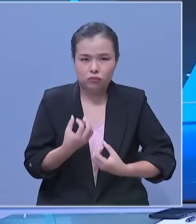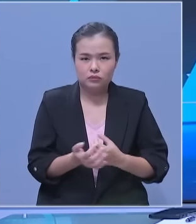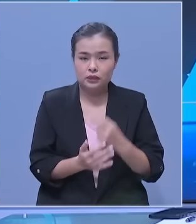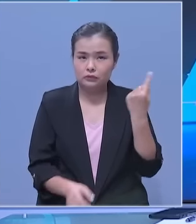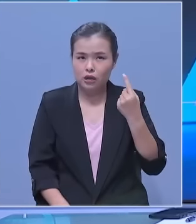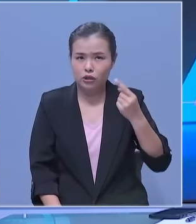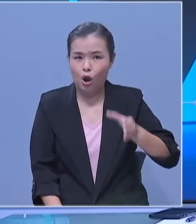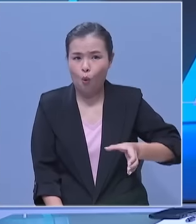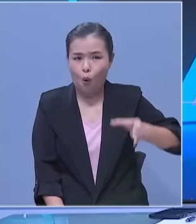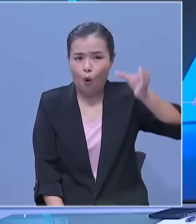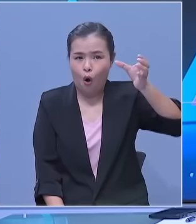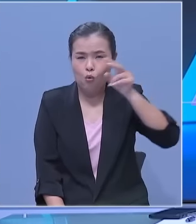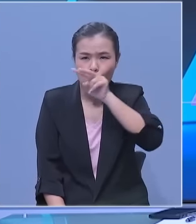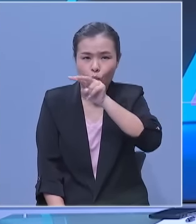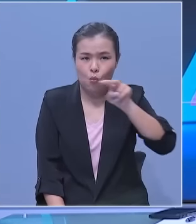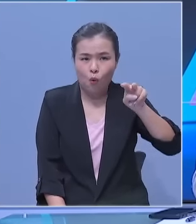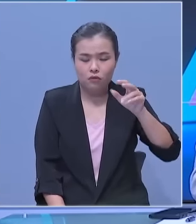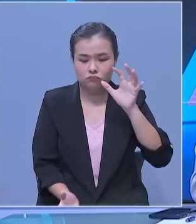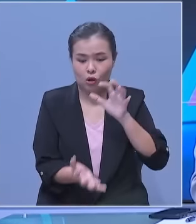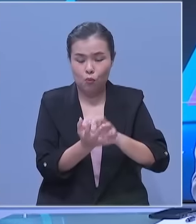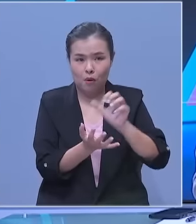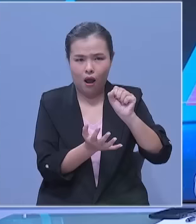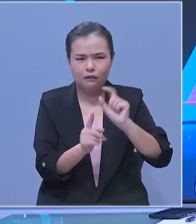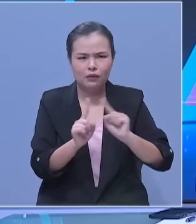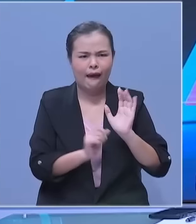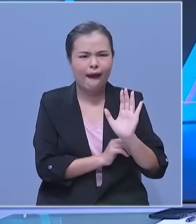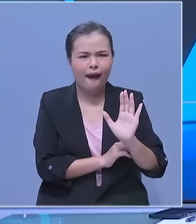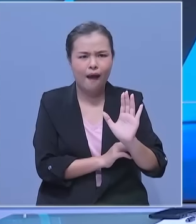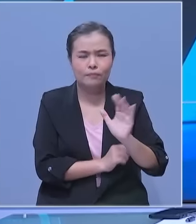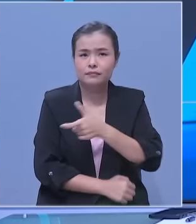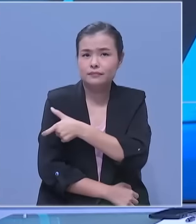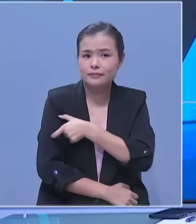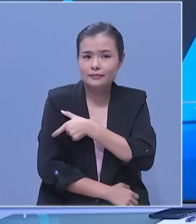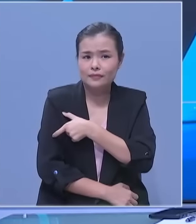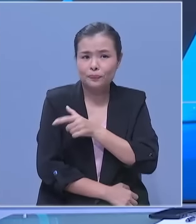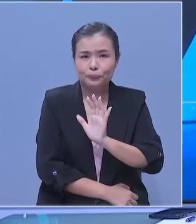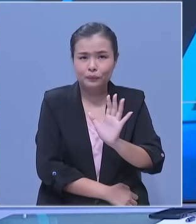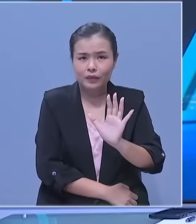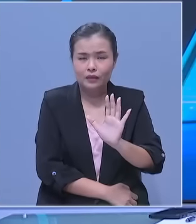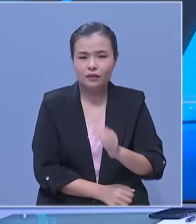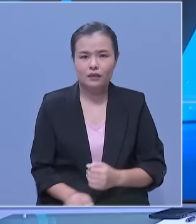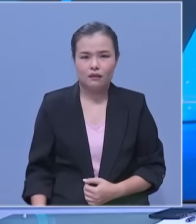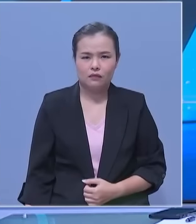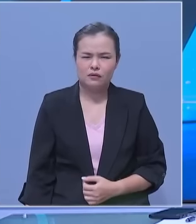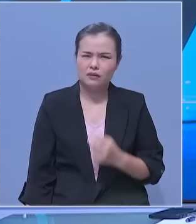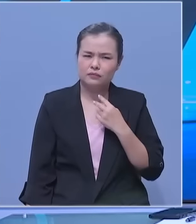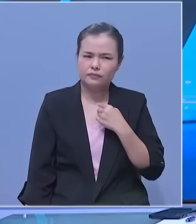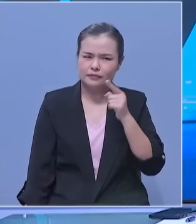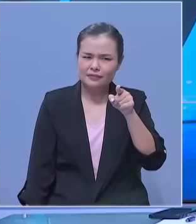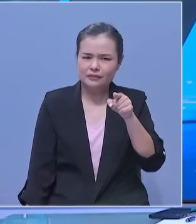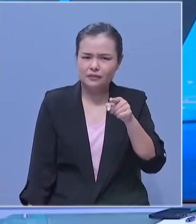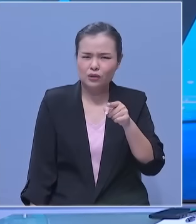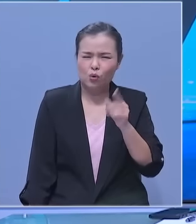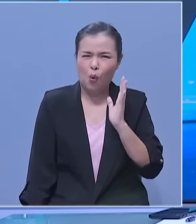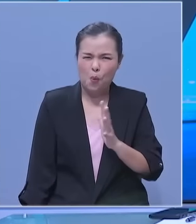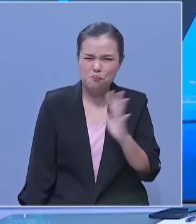หอชมเมืองที่สมุทรปราการแต่ว่าเหมือนถูกสกัดอะเหมือนรปภ.ไม่ให้เขาเข้าเหมือนพยายามจะบอกว่าคนข้างในเยอ